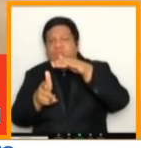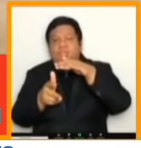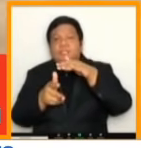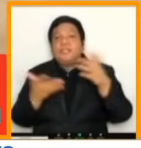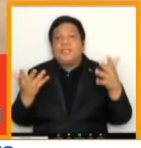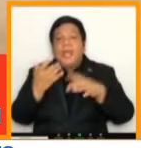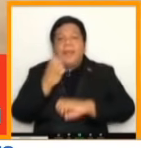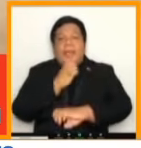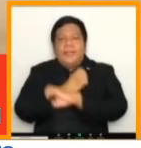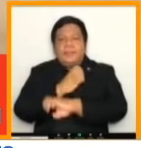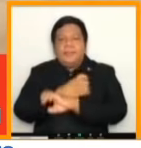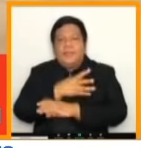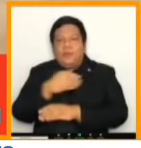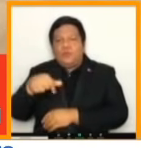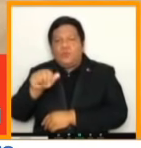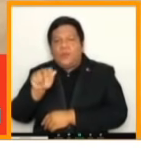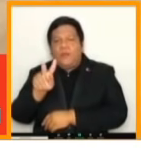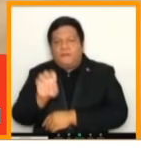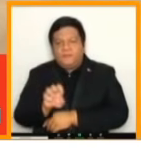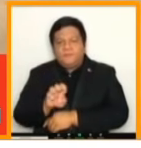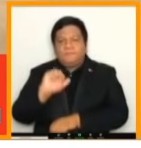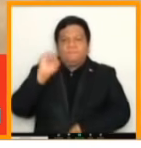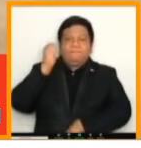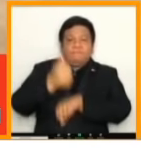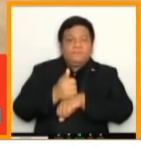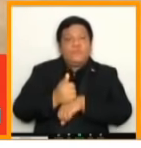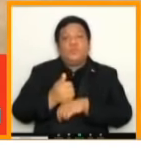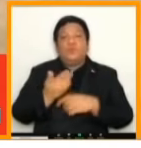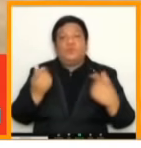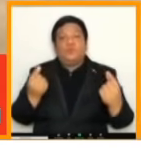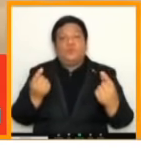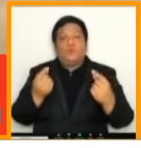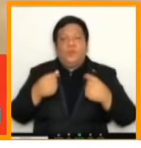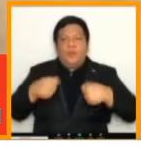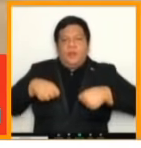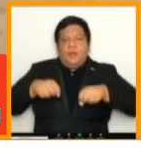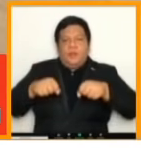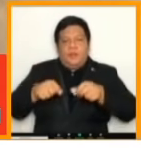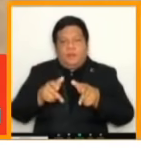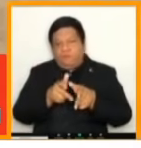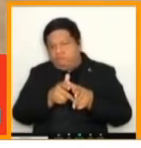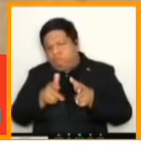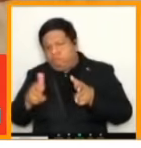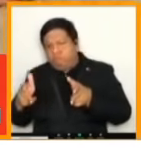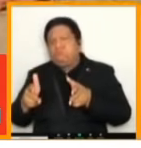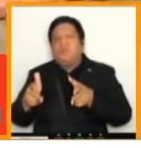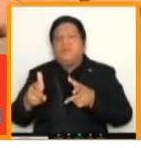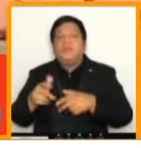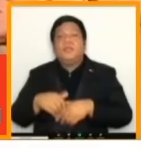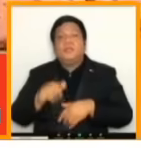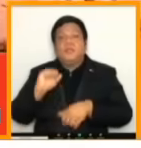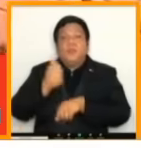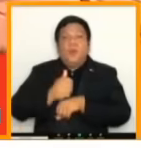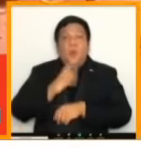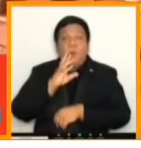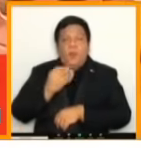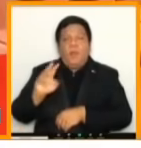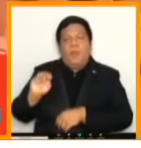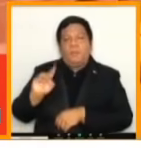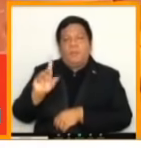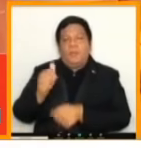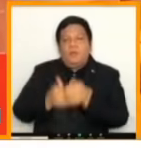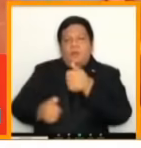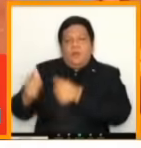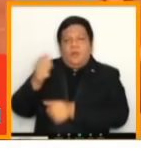Avenue. Ay sinimulan na yung motorcycle lay-by. Ito ay nilunsad ngayong araw ni MMDA Chairman Benjuro Abalos. At ito